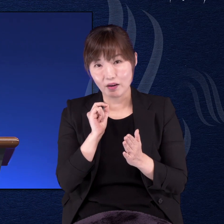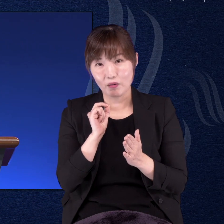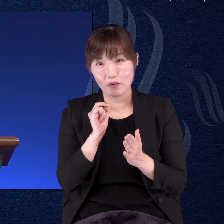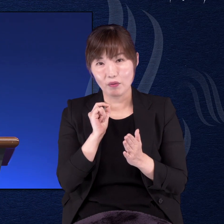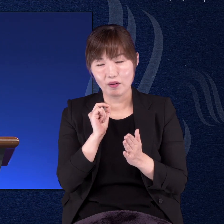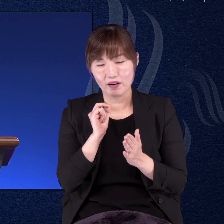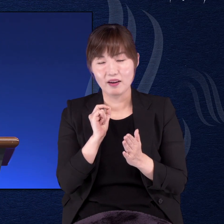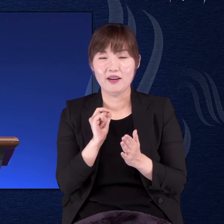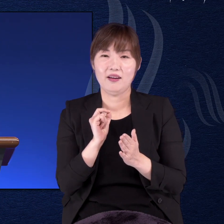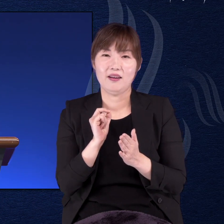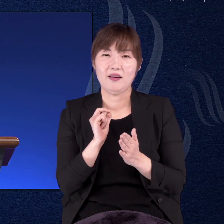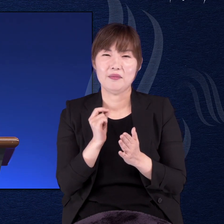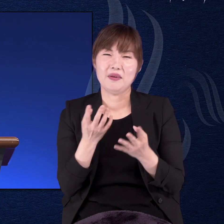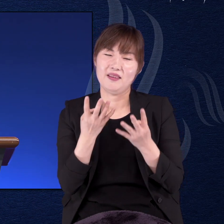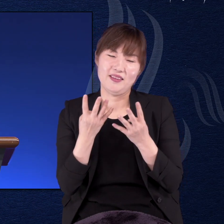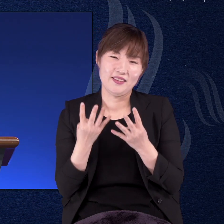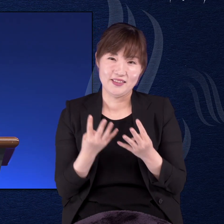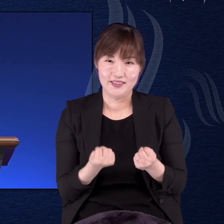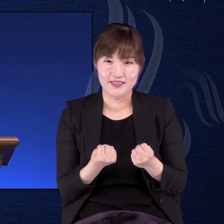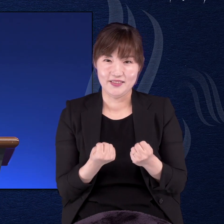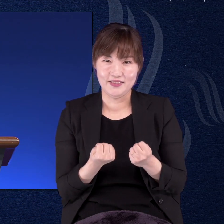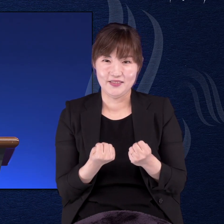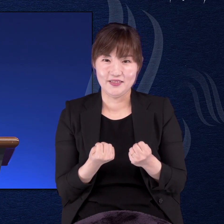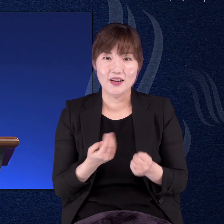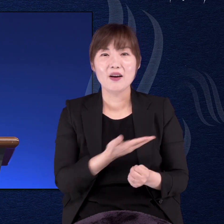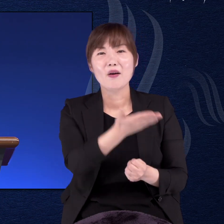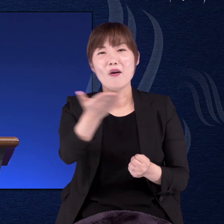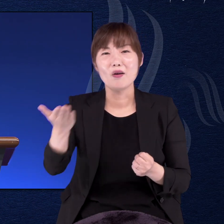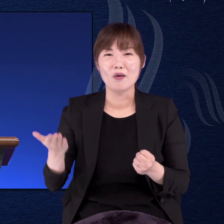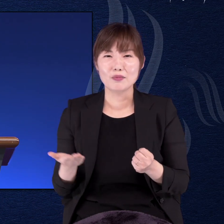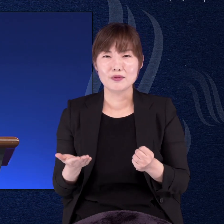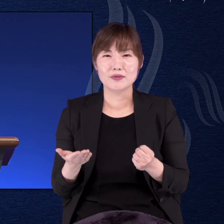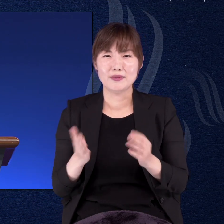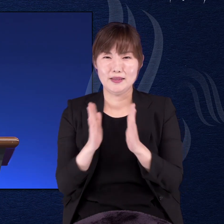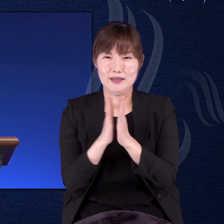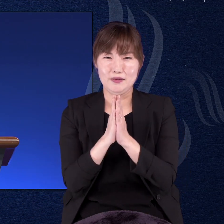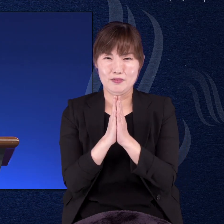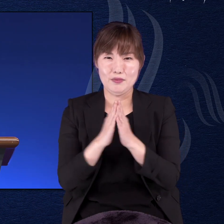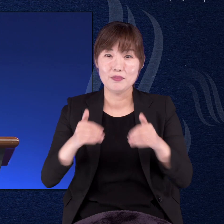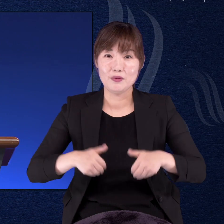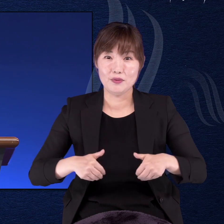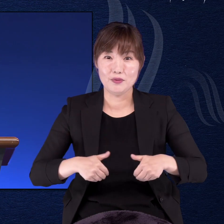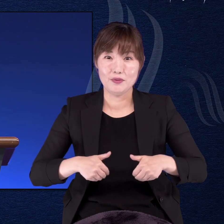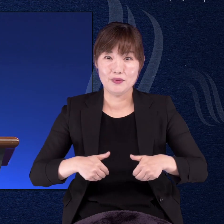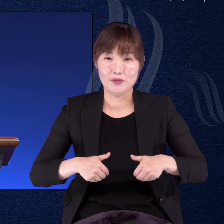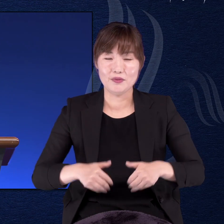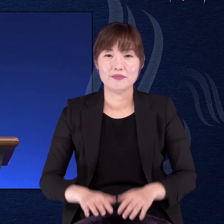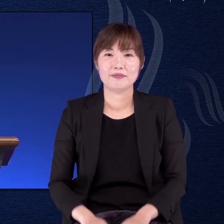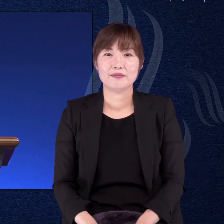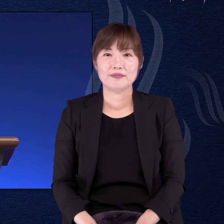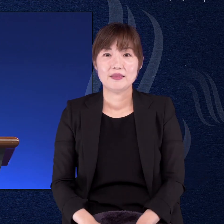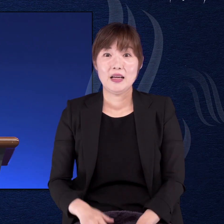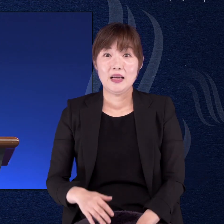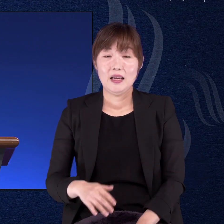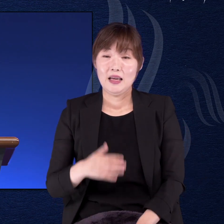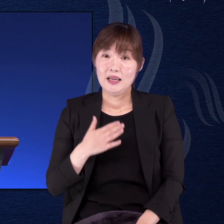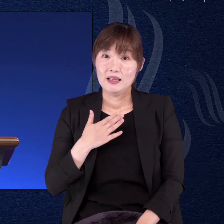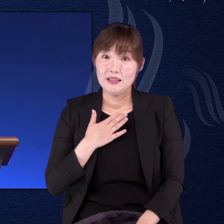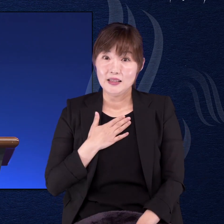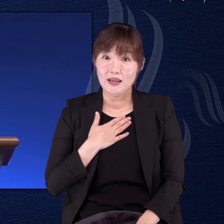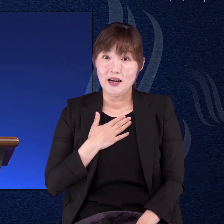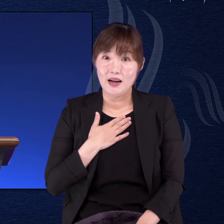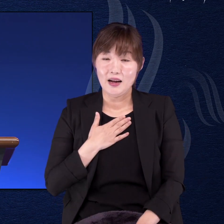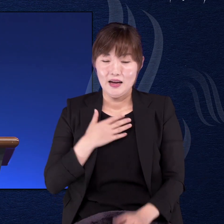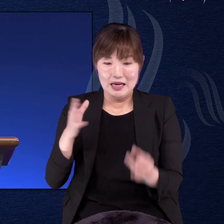기도해야 합니다. 제가 28살의 아이가 뱃속에 생기면서부터 만든 기도책이